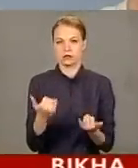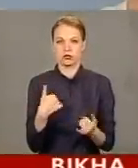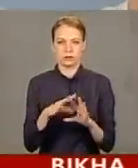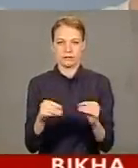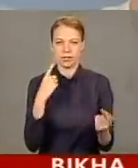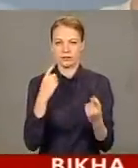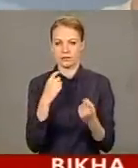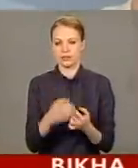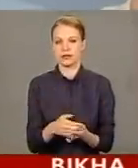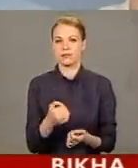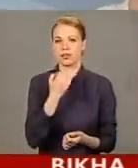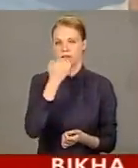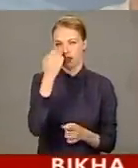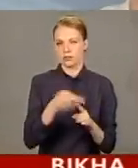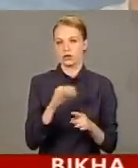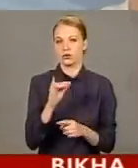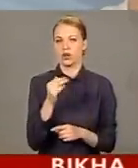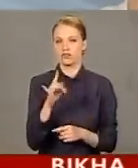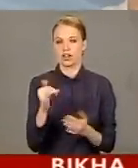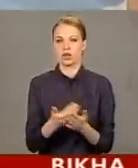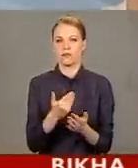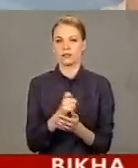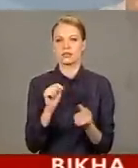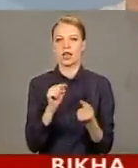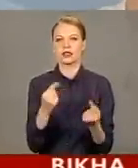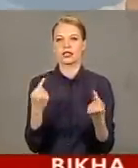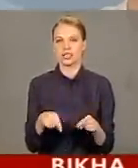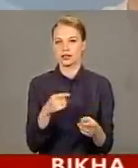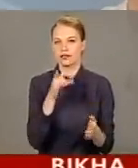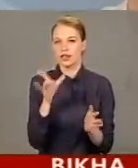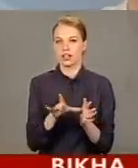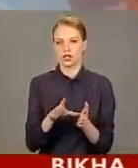інформація, Віто. Юлю, дякую. Юлія Янчар, новини з антикризового енергетичного штабу.